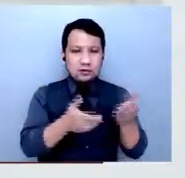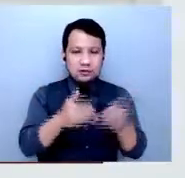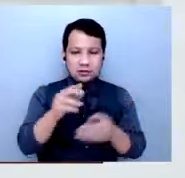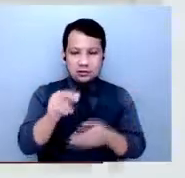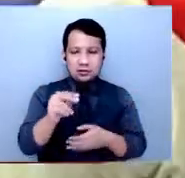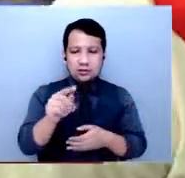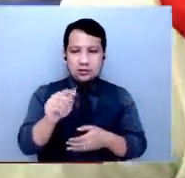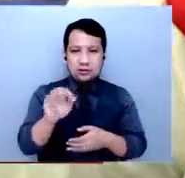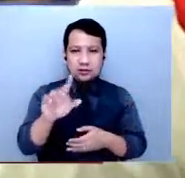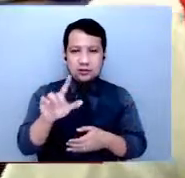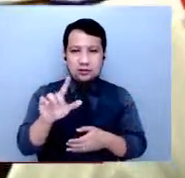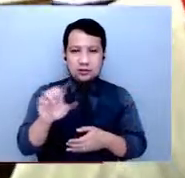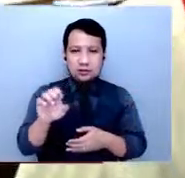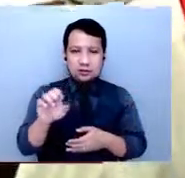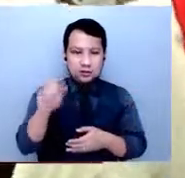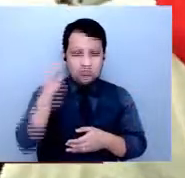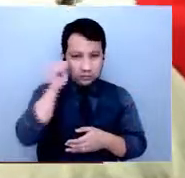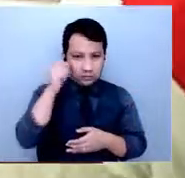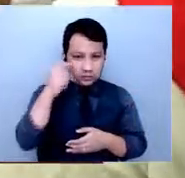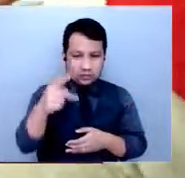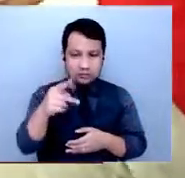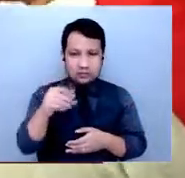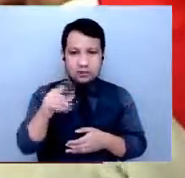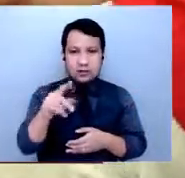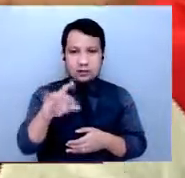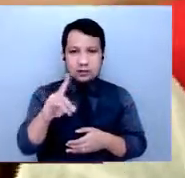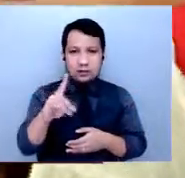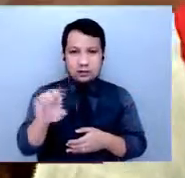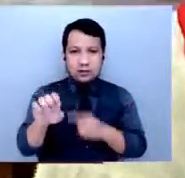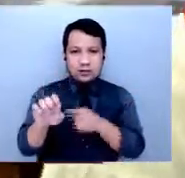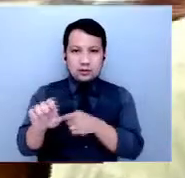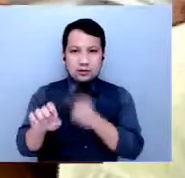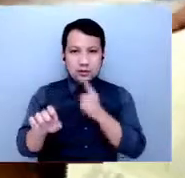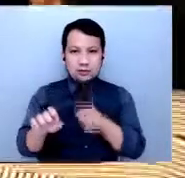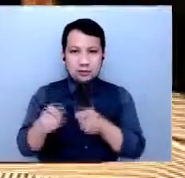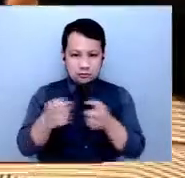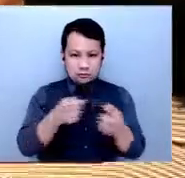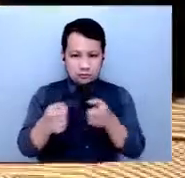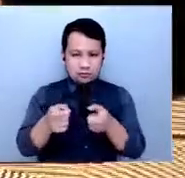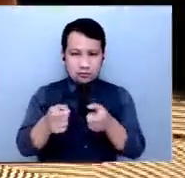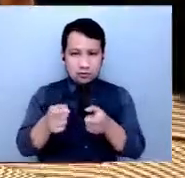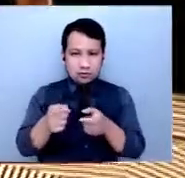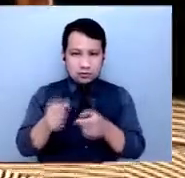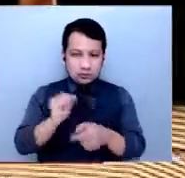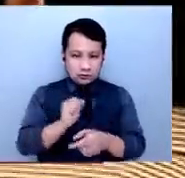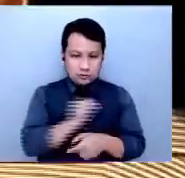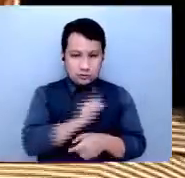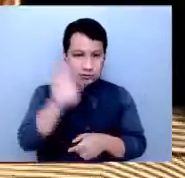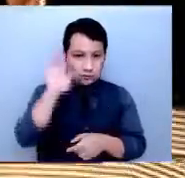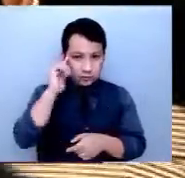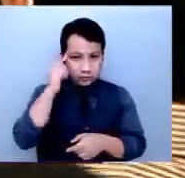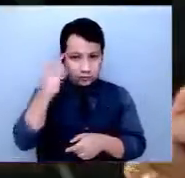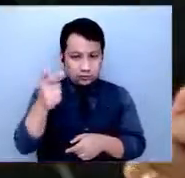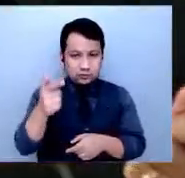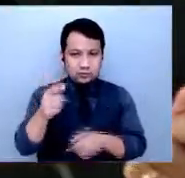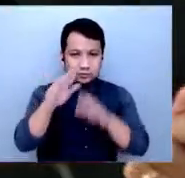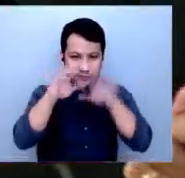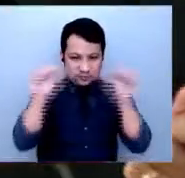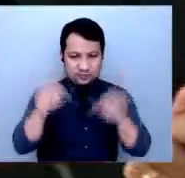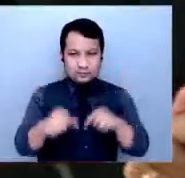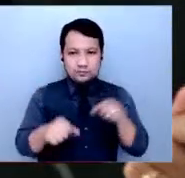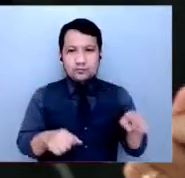NTF-LCAC spokesman Antonio Parlade. Kaugnay ng sinabi niyang kinokontrol ni Senator Bongo si Pangulong Duterte. Git ni